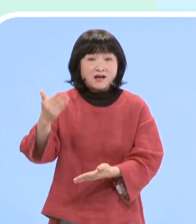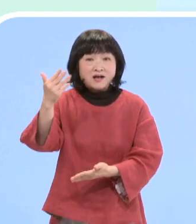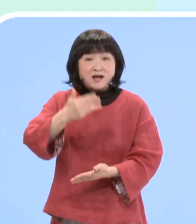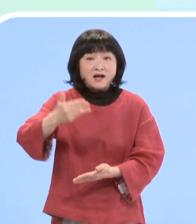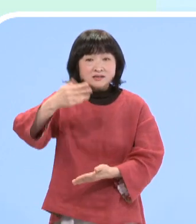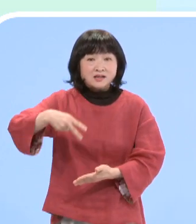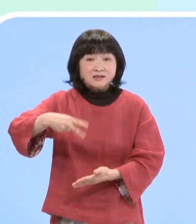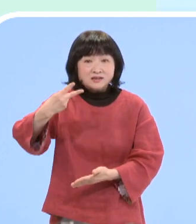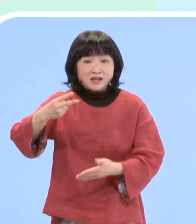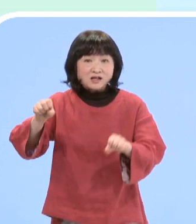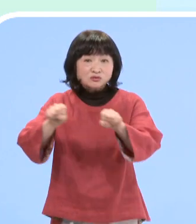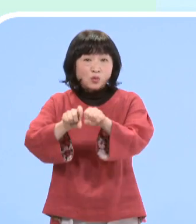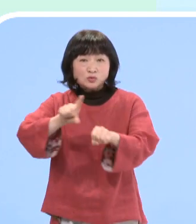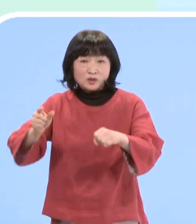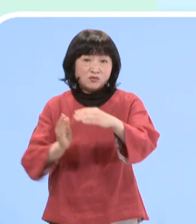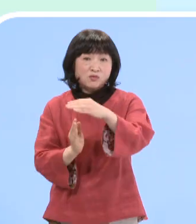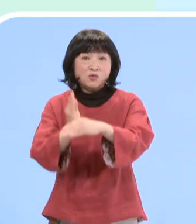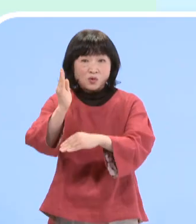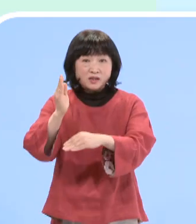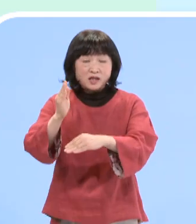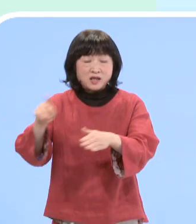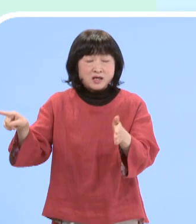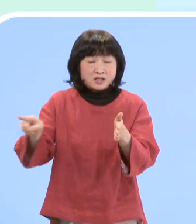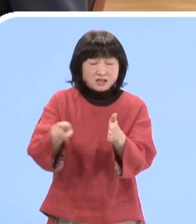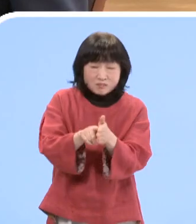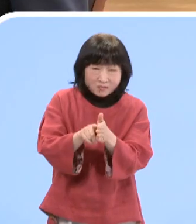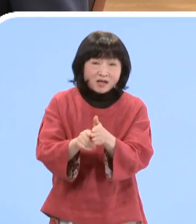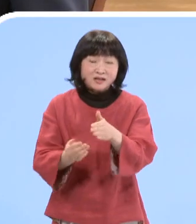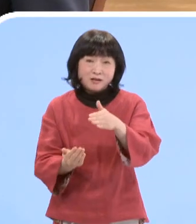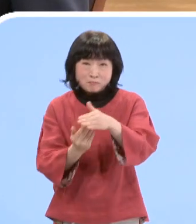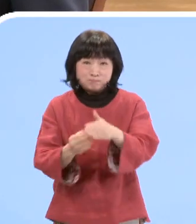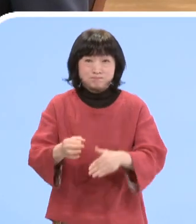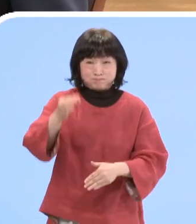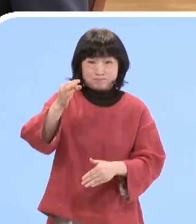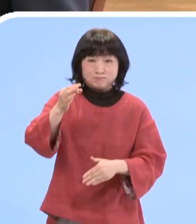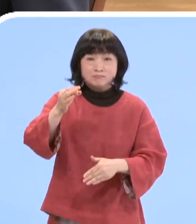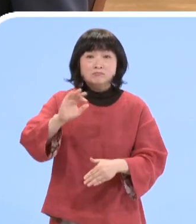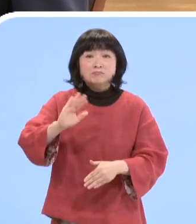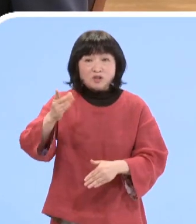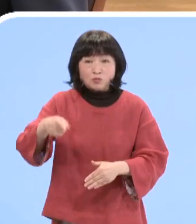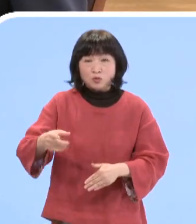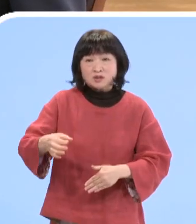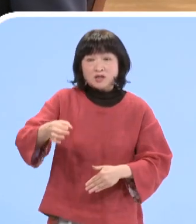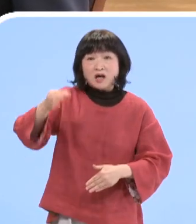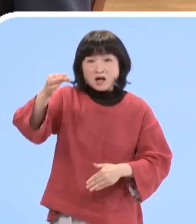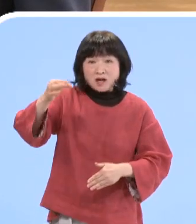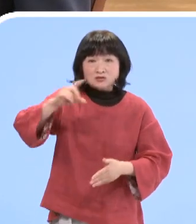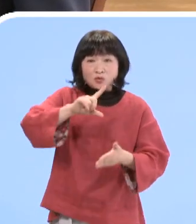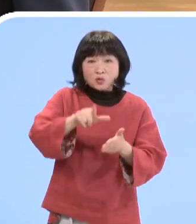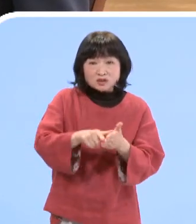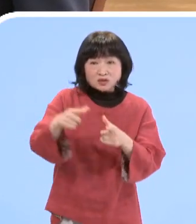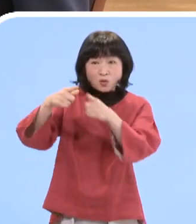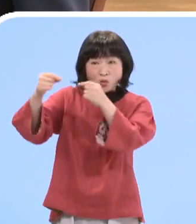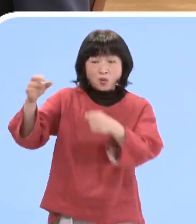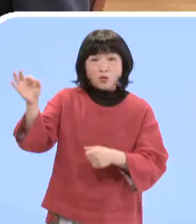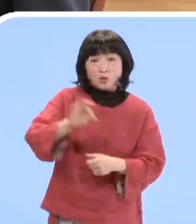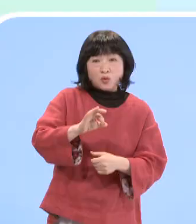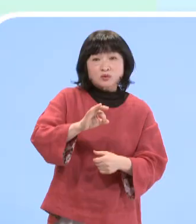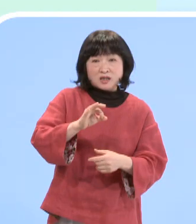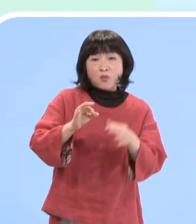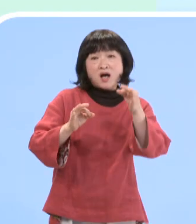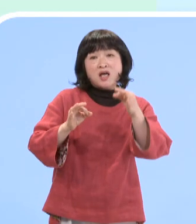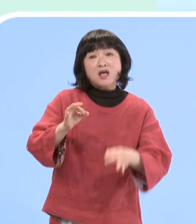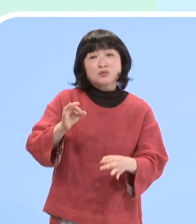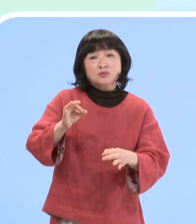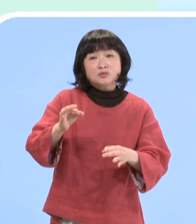て、史上最大、 はい、 ところが地方交付税は税収が増えると減りますので、結局